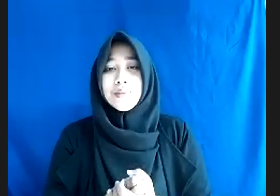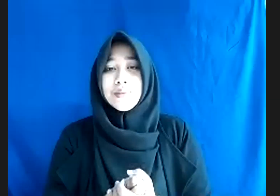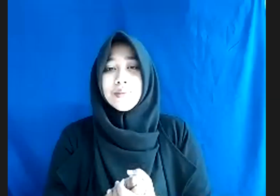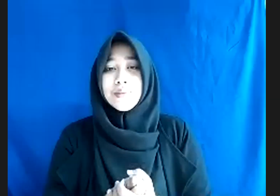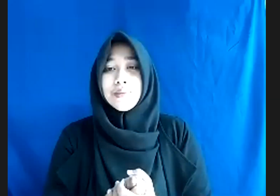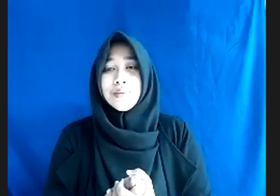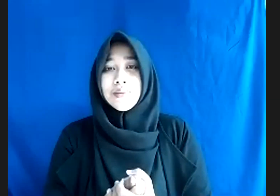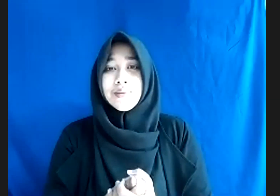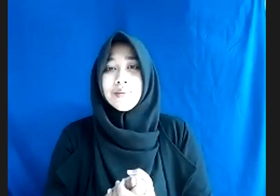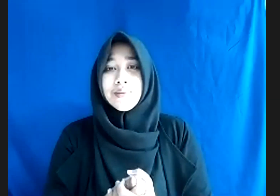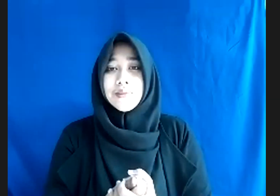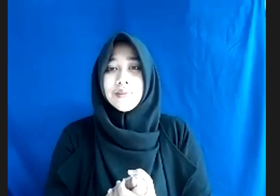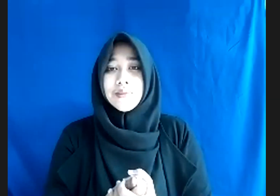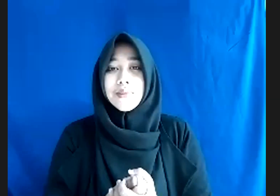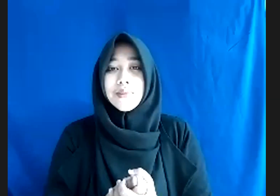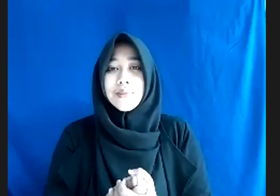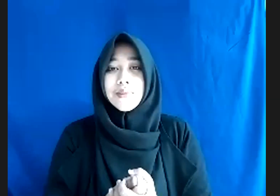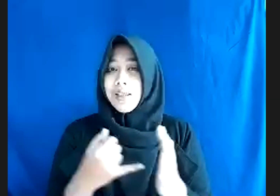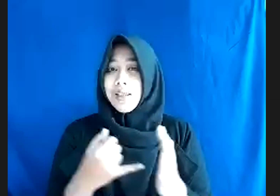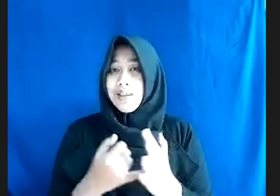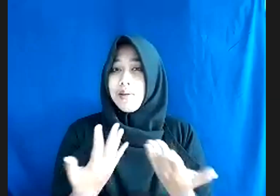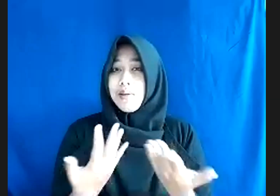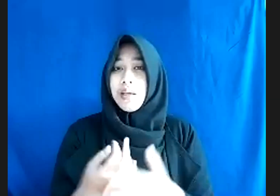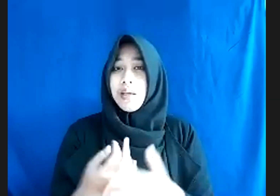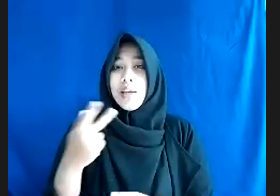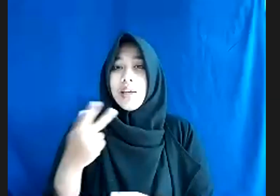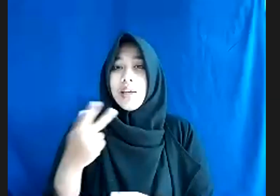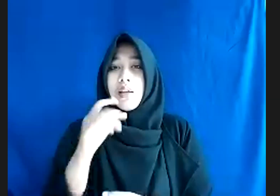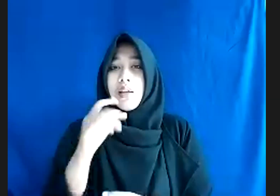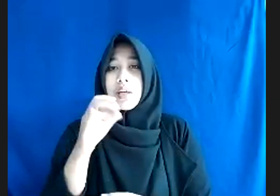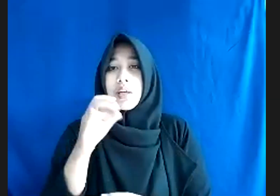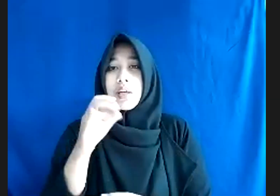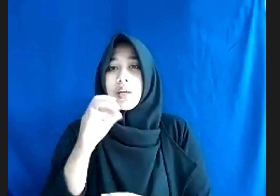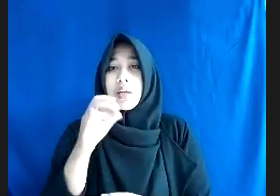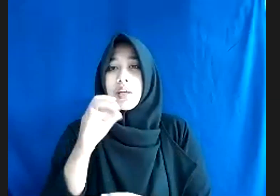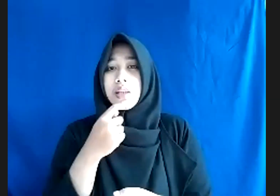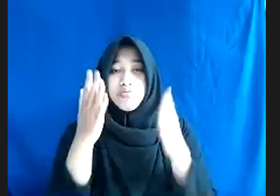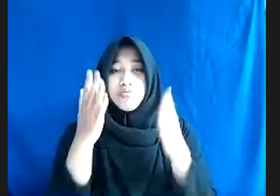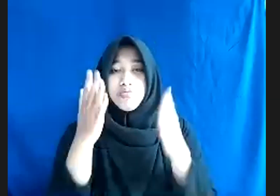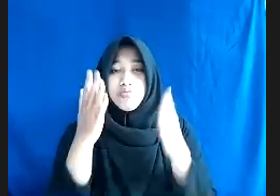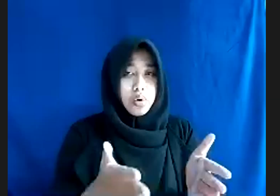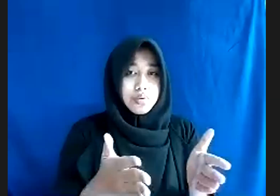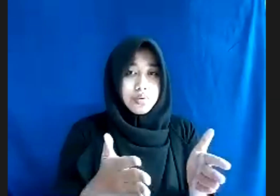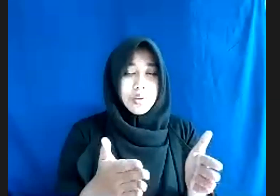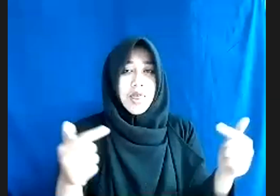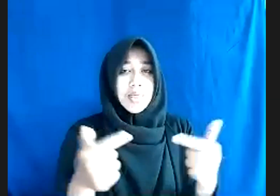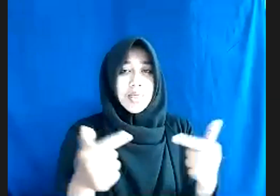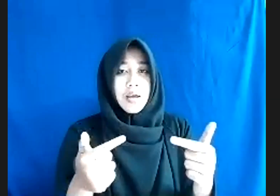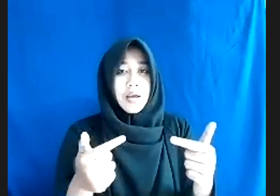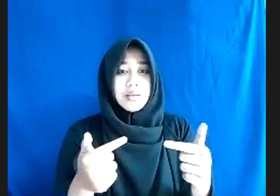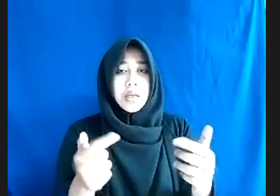akan bicara soal fokus ke tantangan dan peluang bisnis di era pandemi gitu